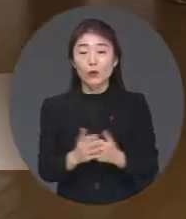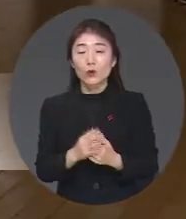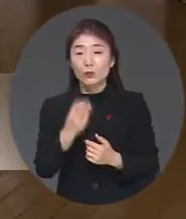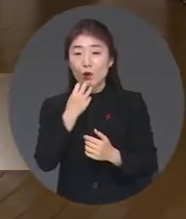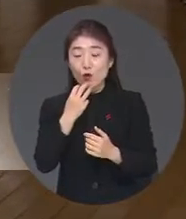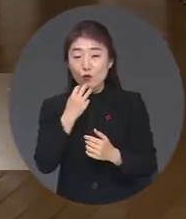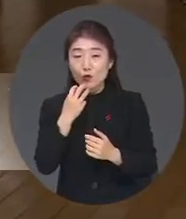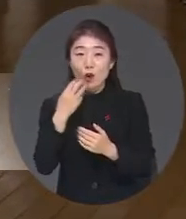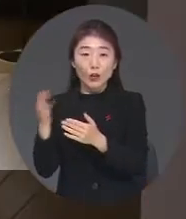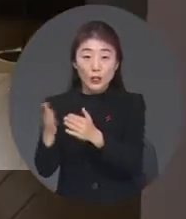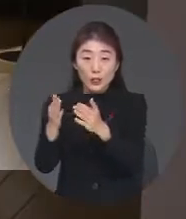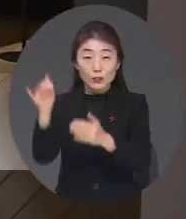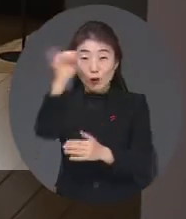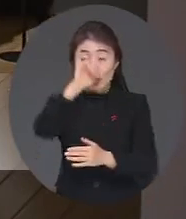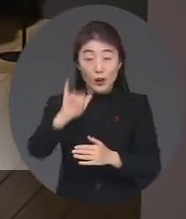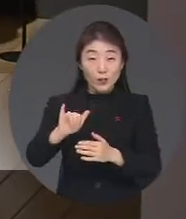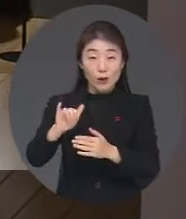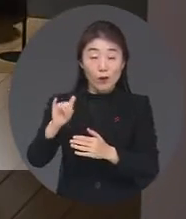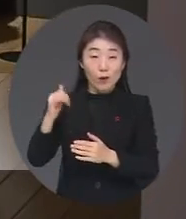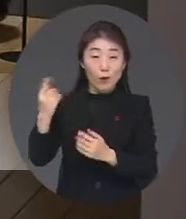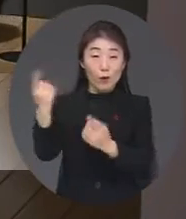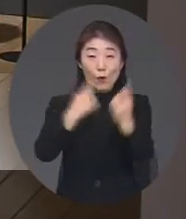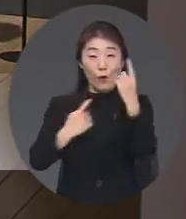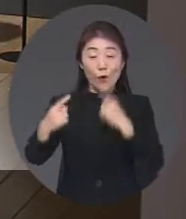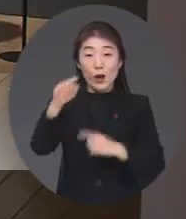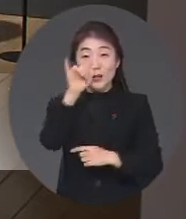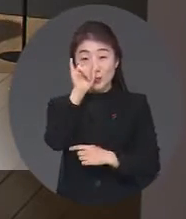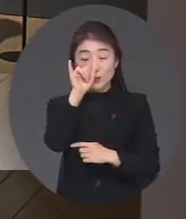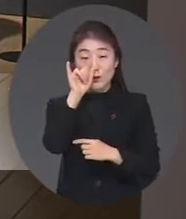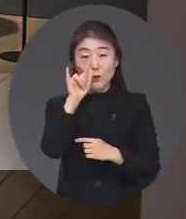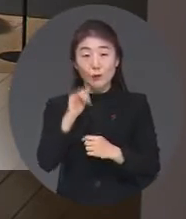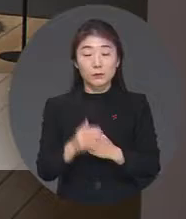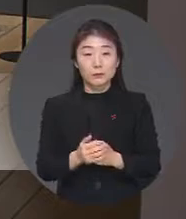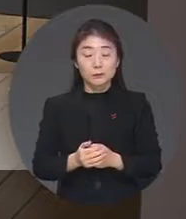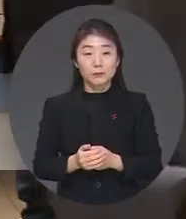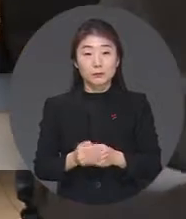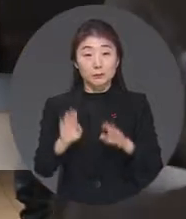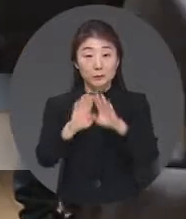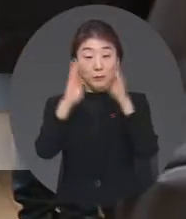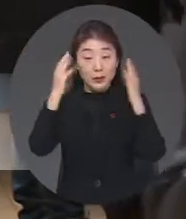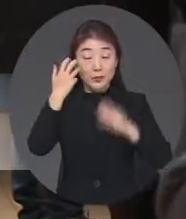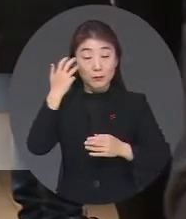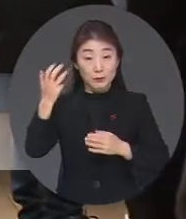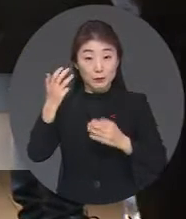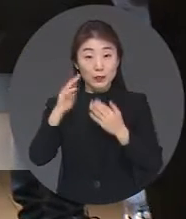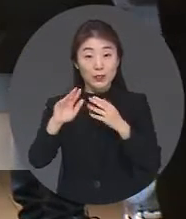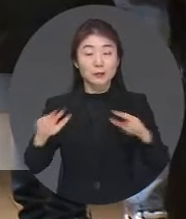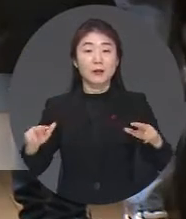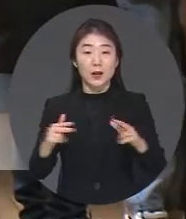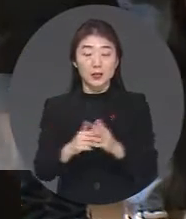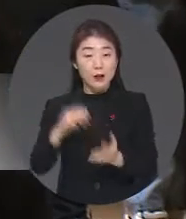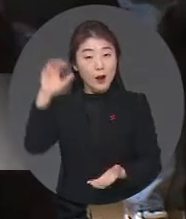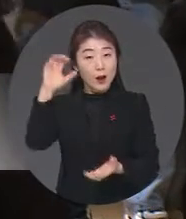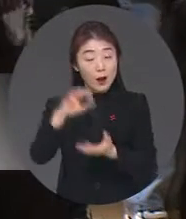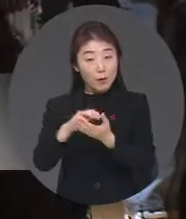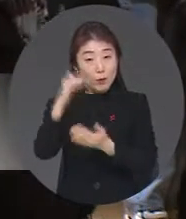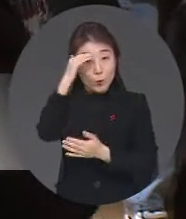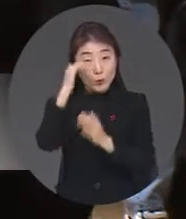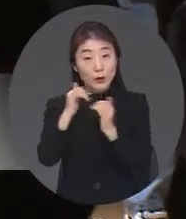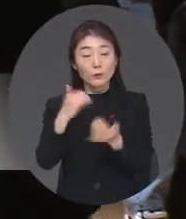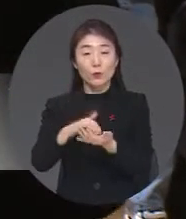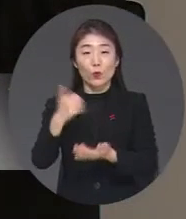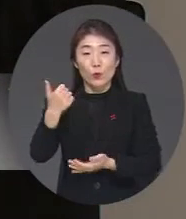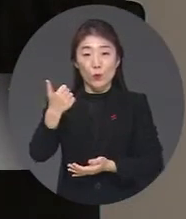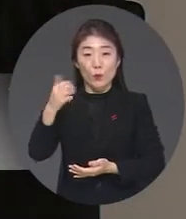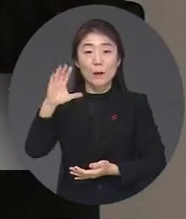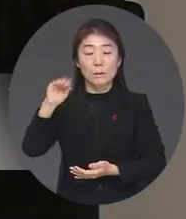등 전국에서 관람객이 몰려들면서 전시 개막 후 80여 일이 지난 지금까지 누적 관람객 수가 5만